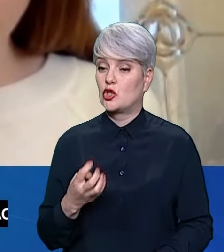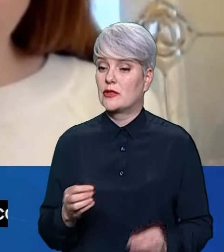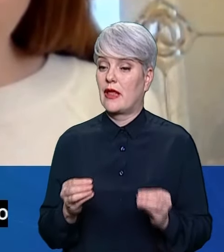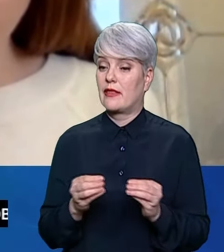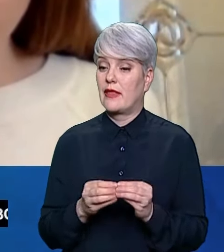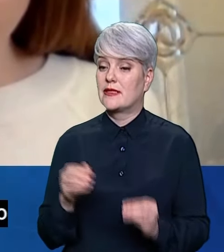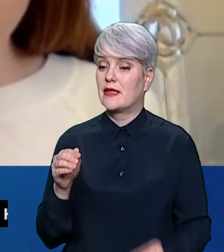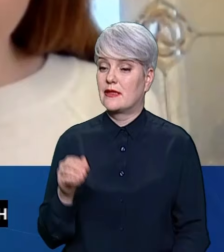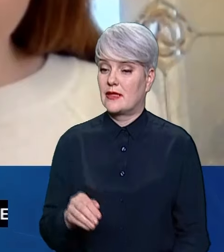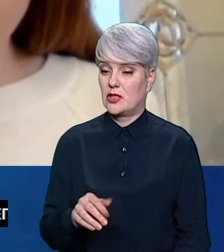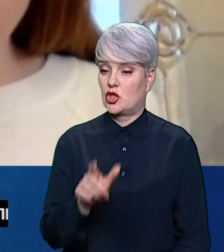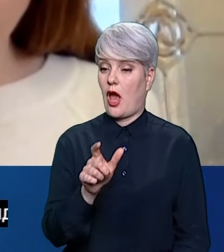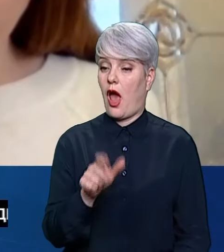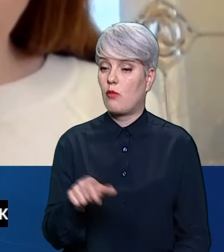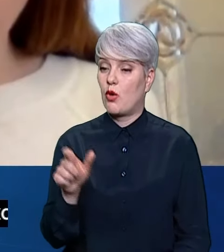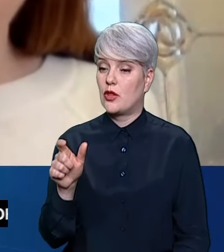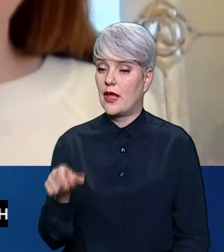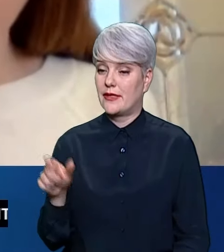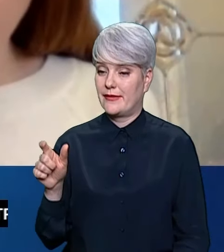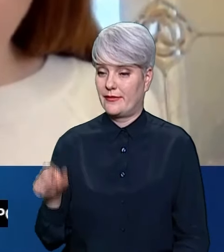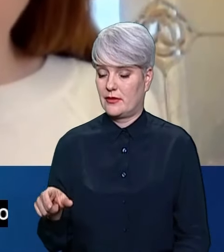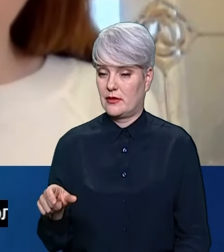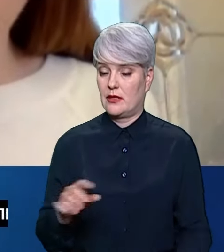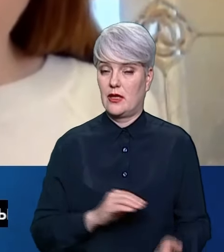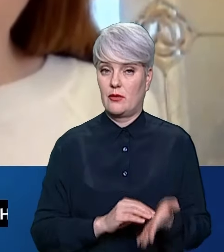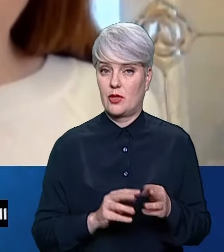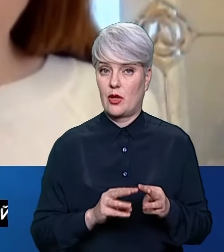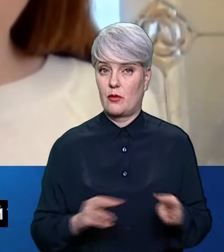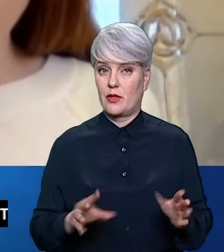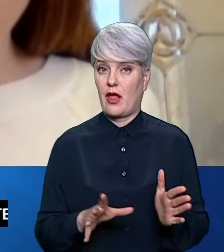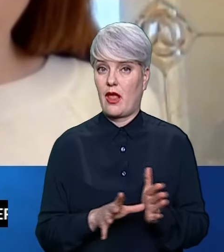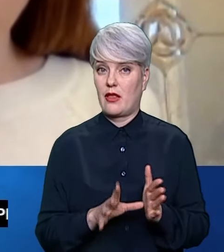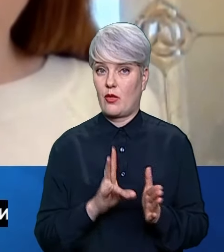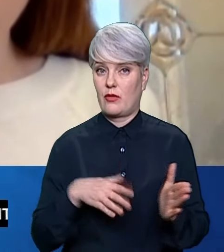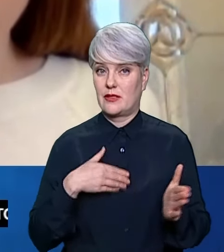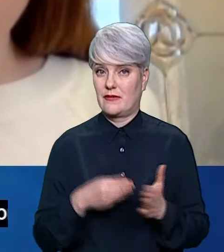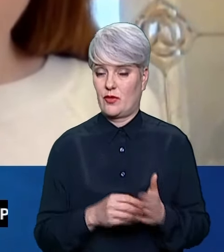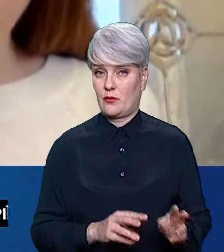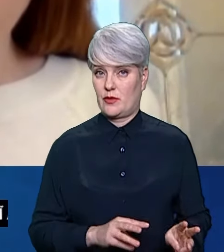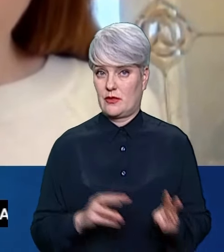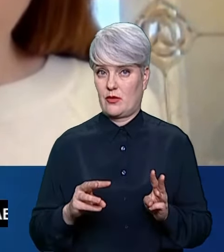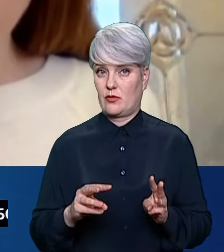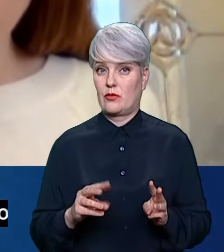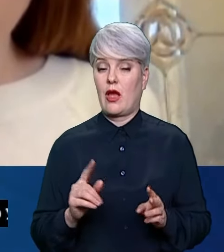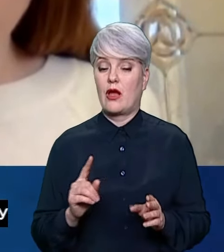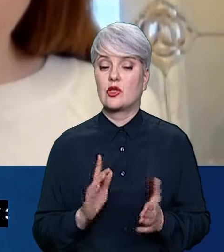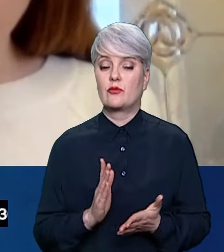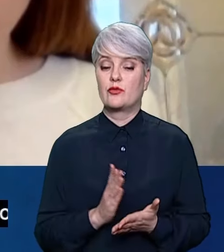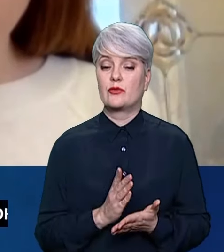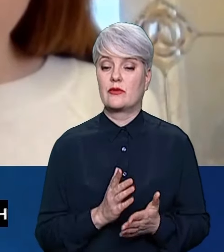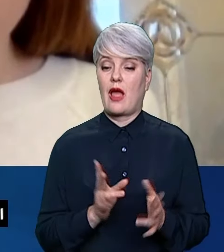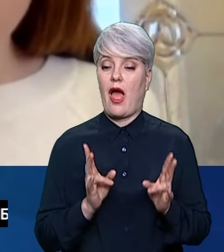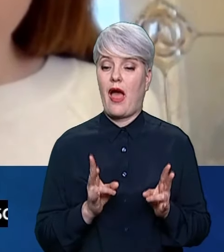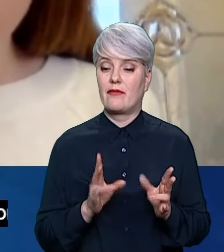тисяч абонентів. Про це повідомляє Міненерго на своєму сайті. Тож, яка доля цих аварійних відключень,